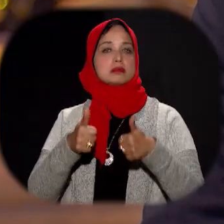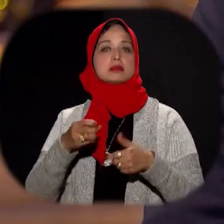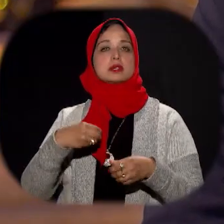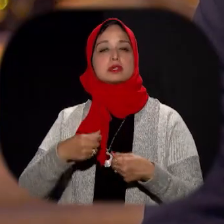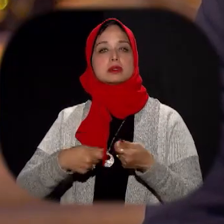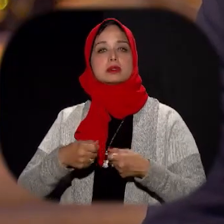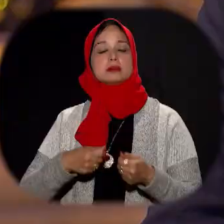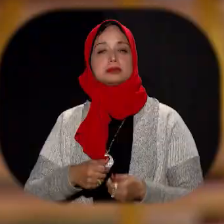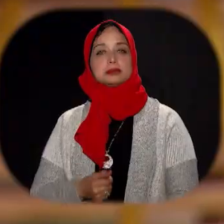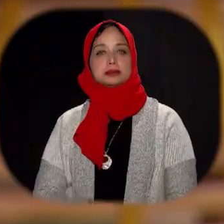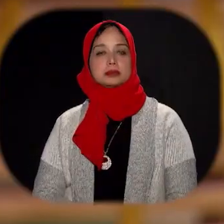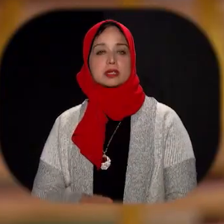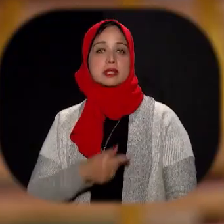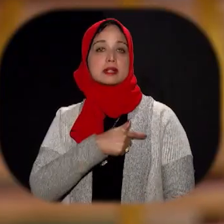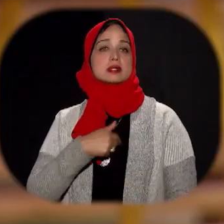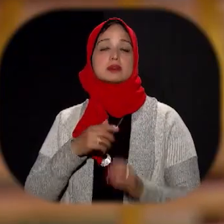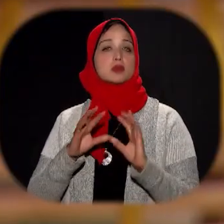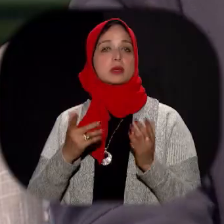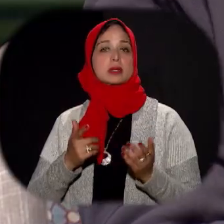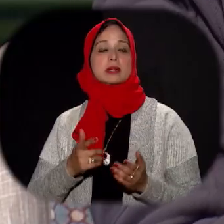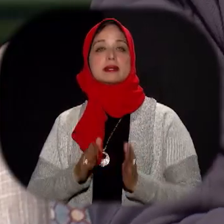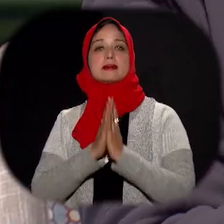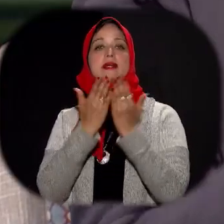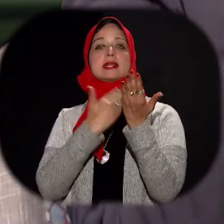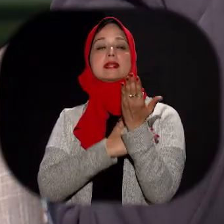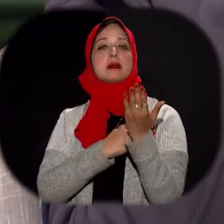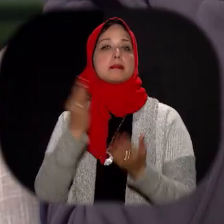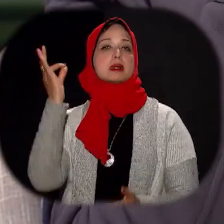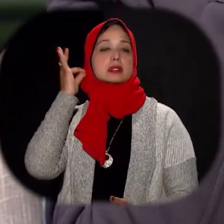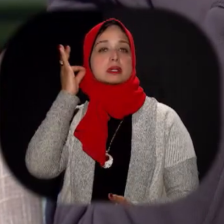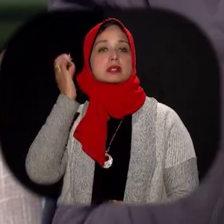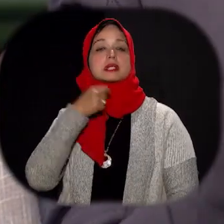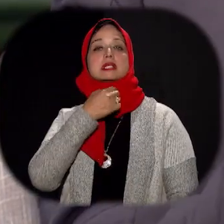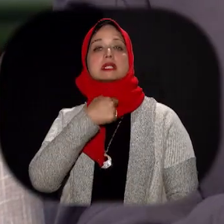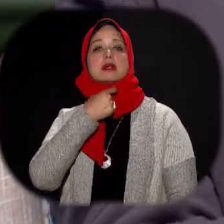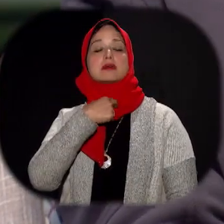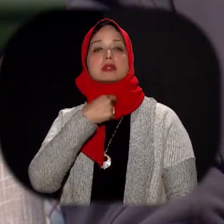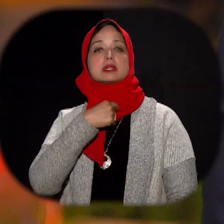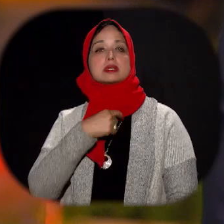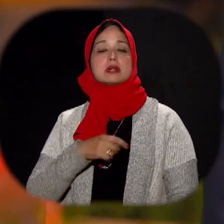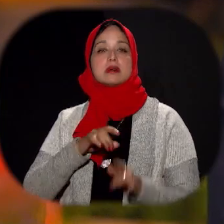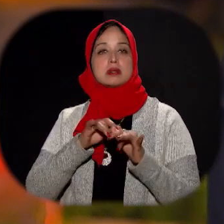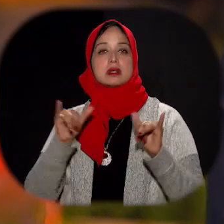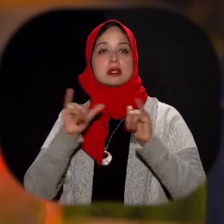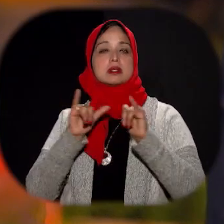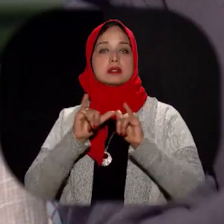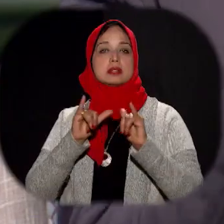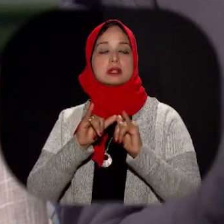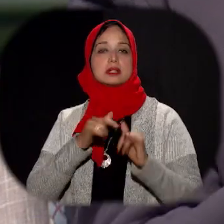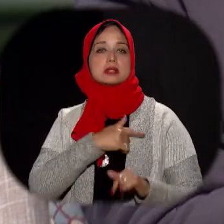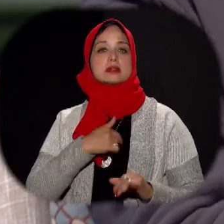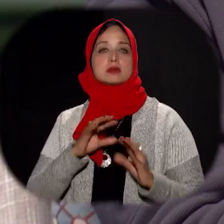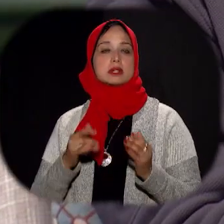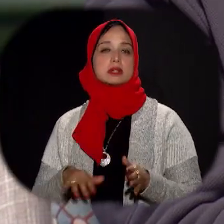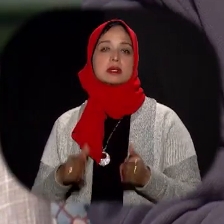ابليكيشن هو اسمه كتاب صوتي احنا اسمه كتاب صوتي بس في على على النت حاجه اسمها الكتاب المسموع هو كتاب صوتي انما هو اسمه